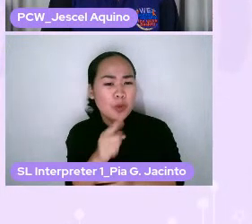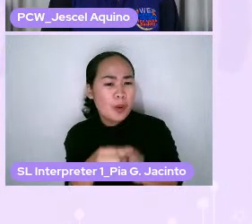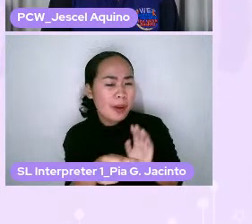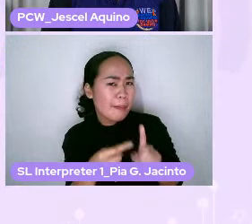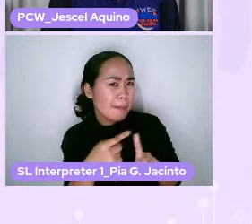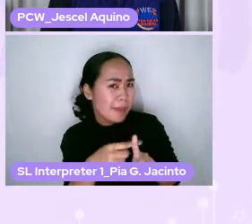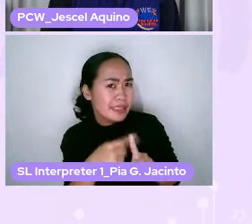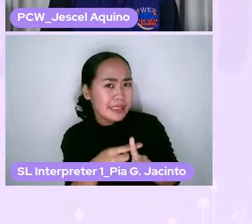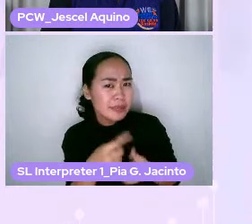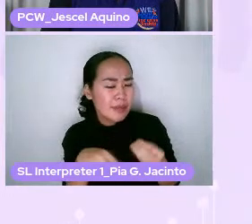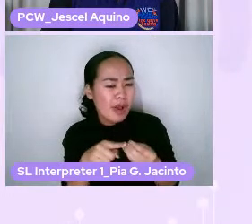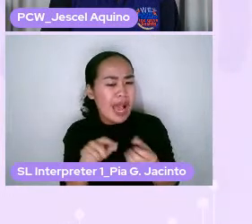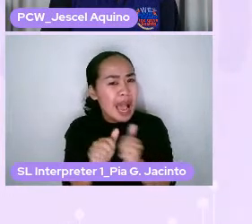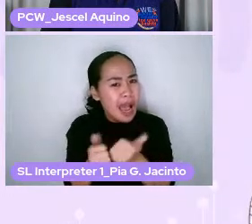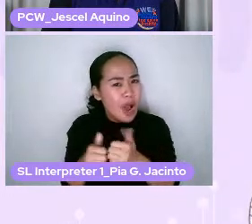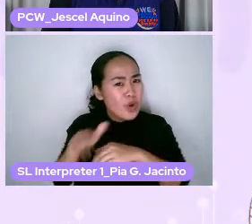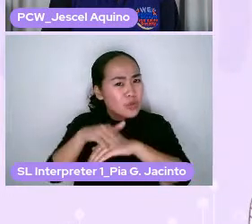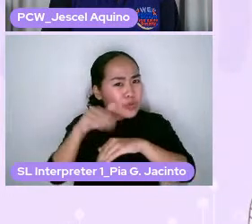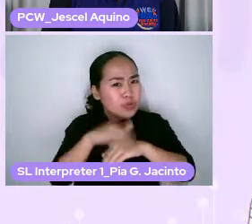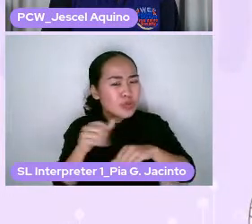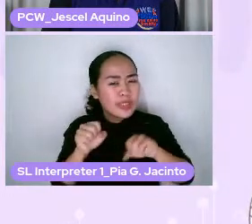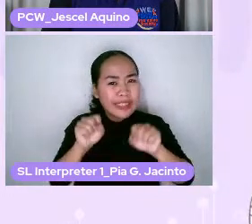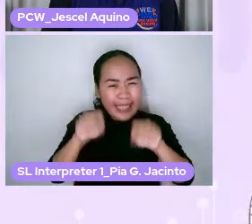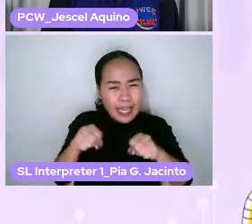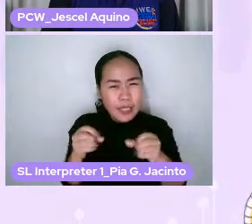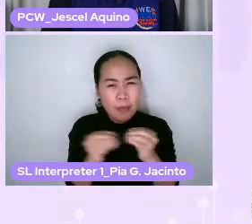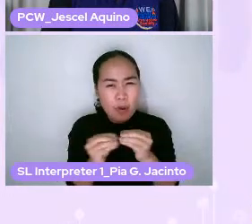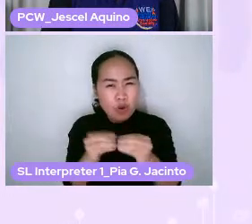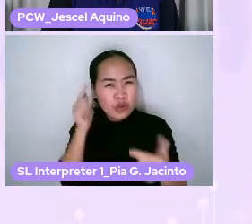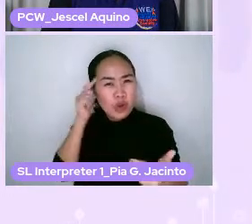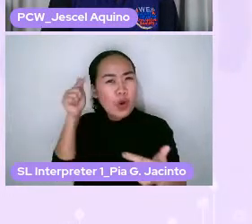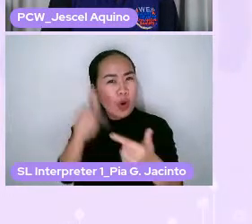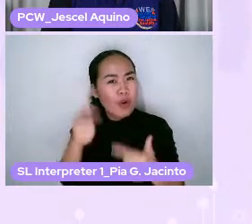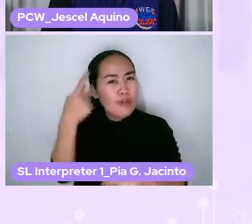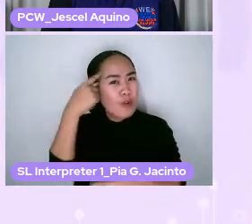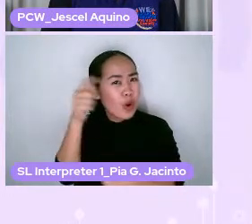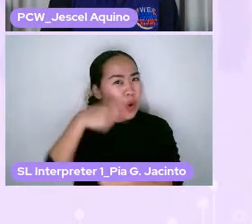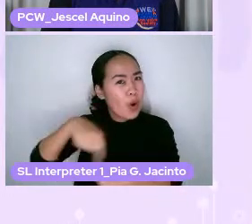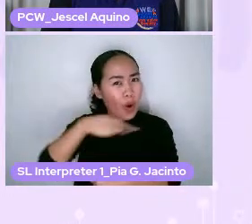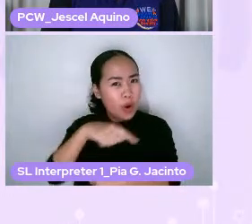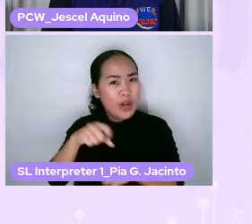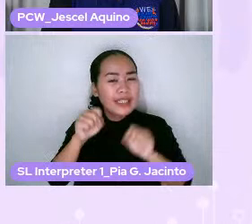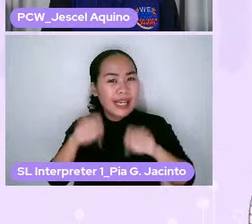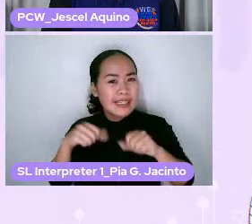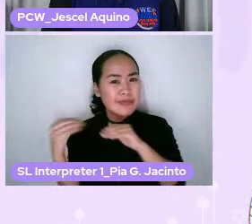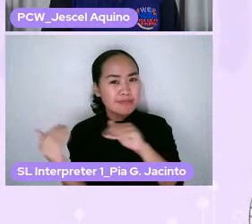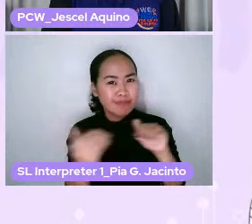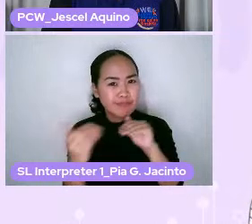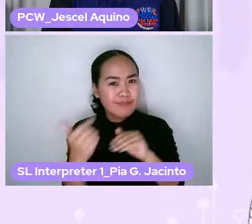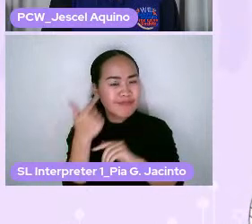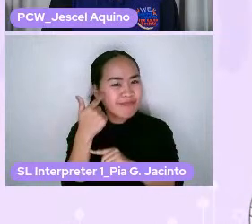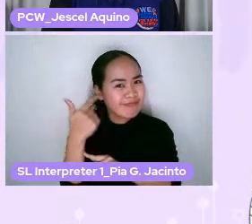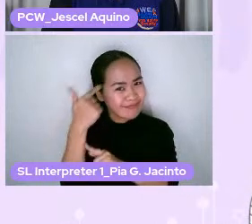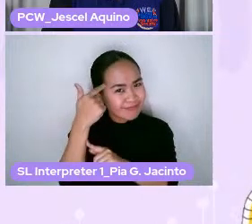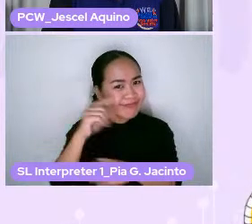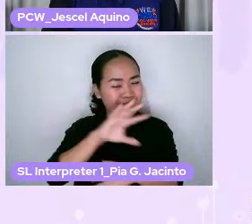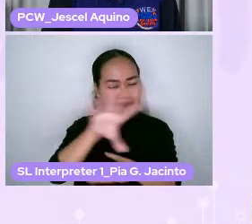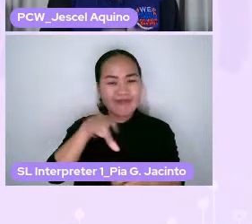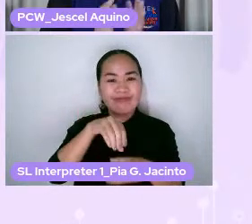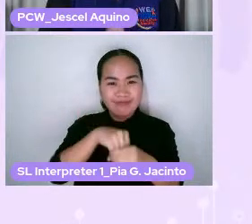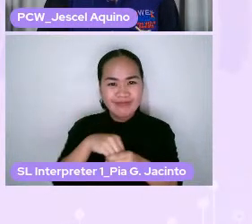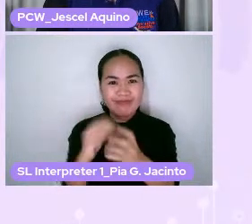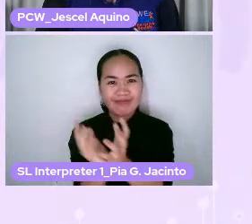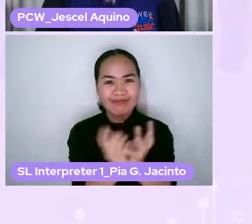call to action, with the hope and ambition that we are all for gender equality, we are all for an inclusive